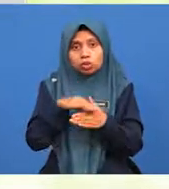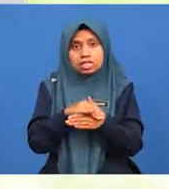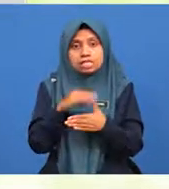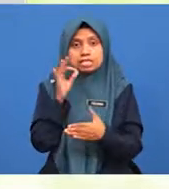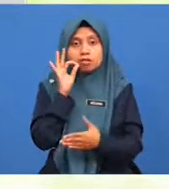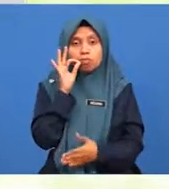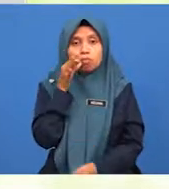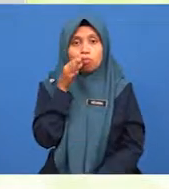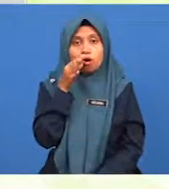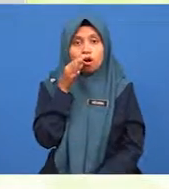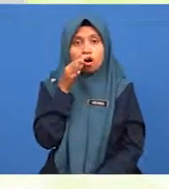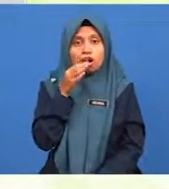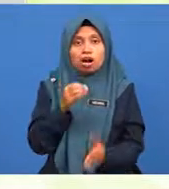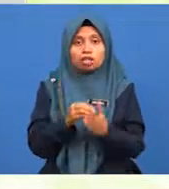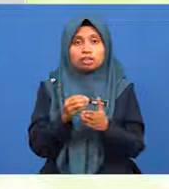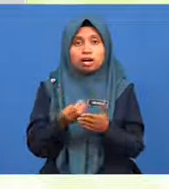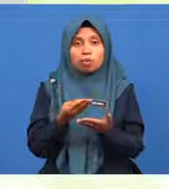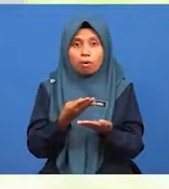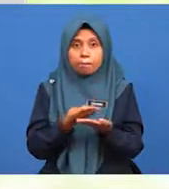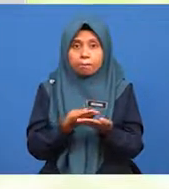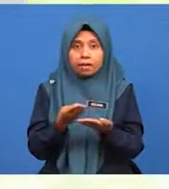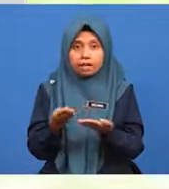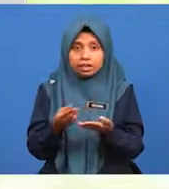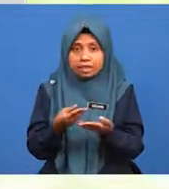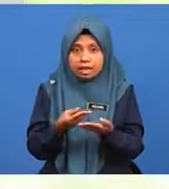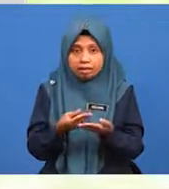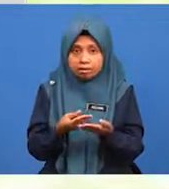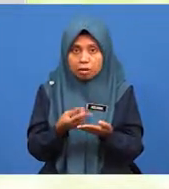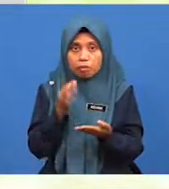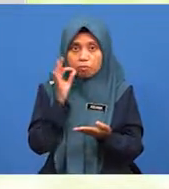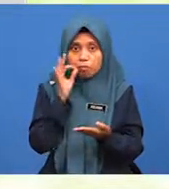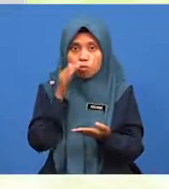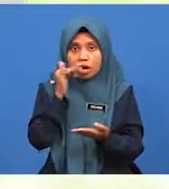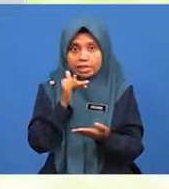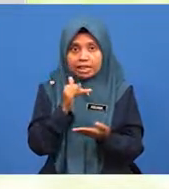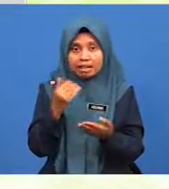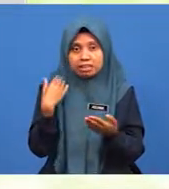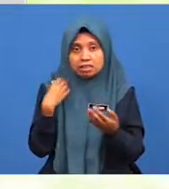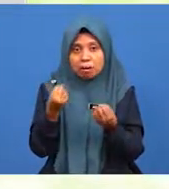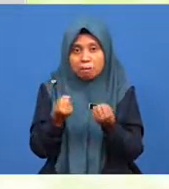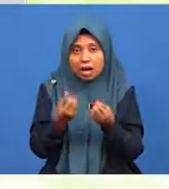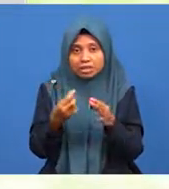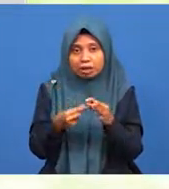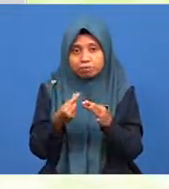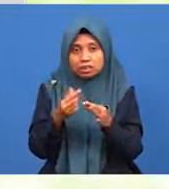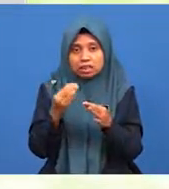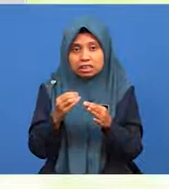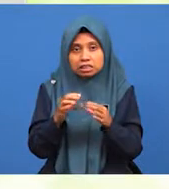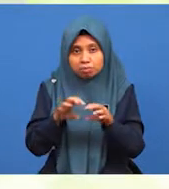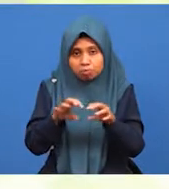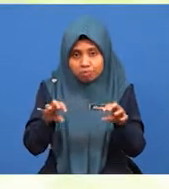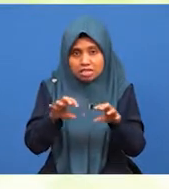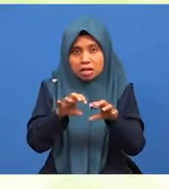buah atau bahagian buah yang berbiji-biji atau bergugus dan boleh dipisahkan.